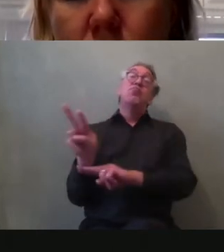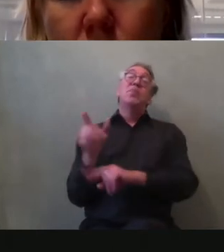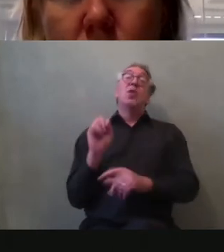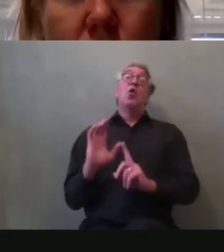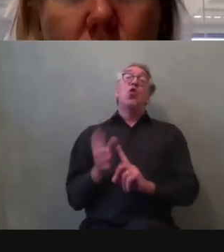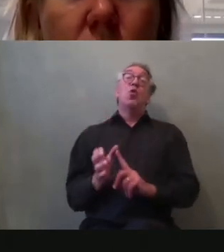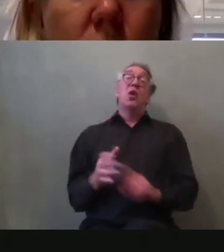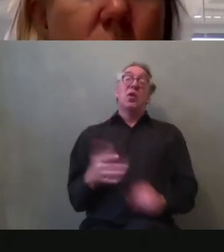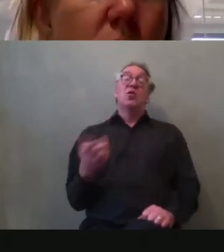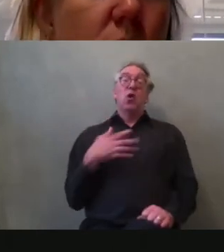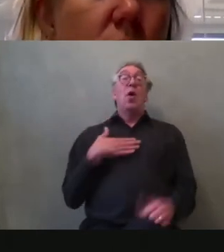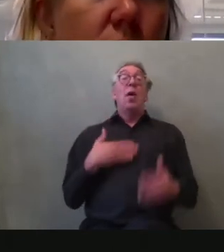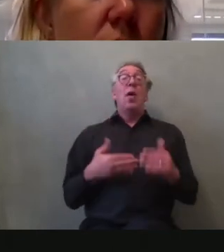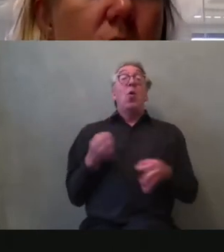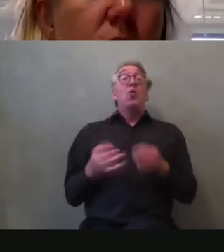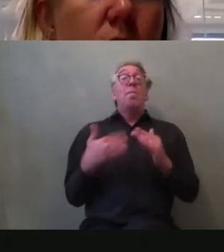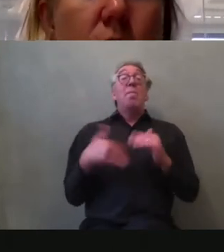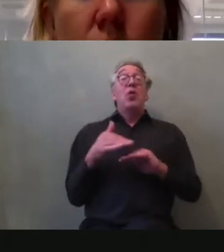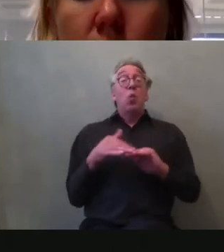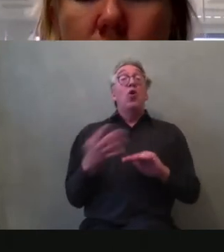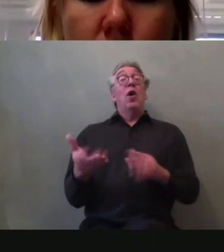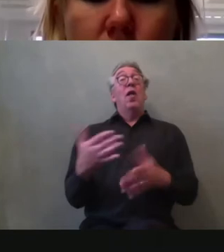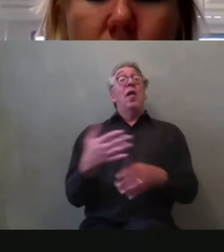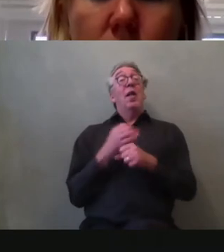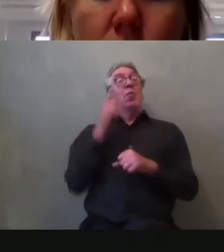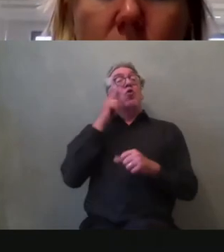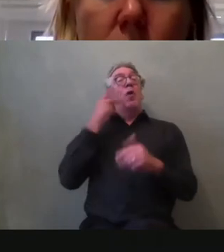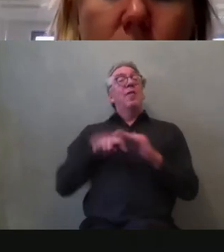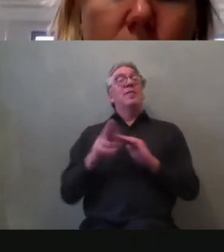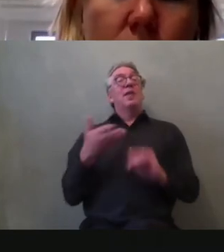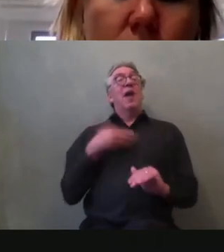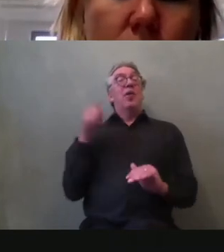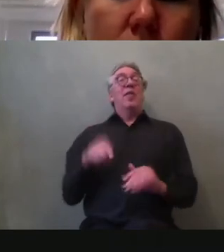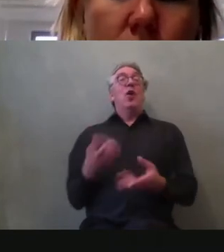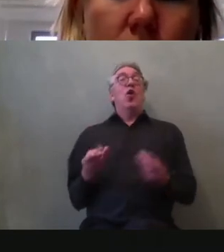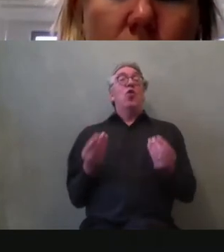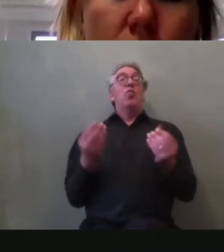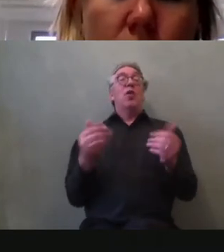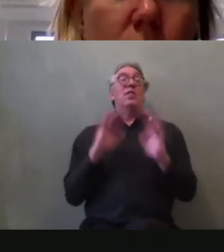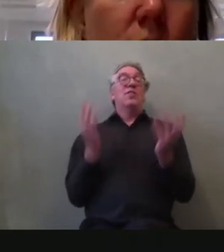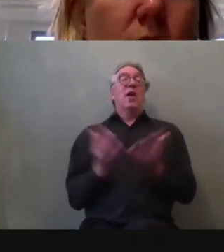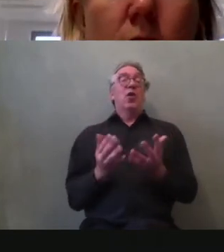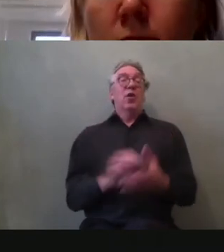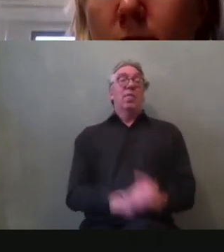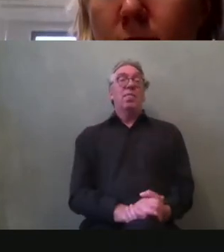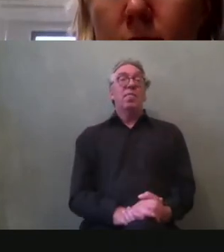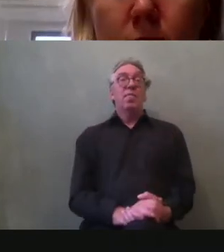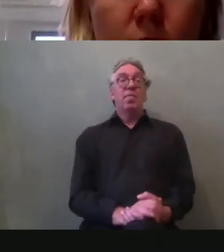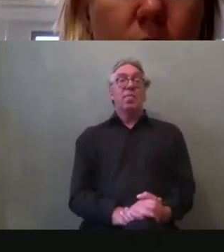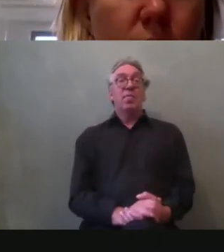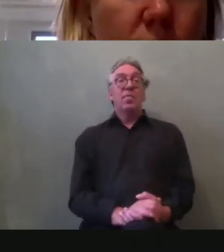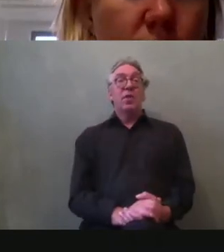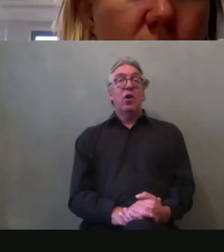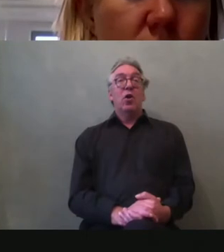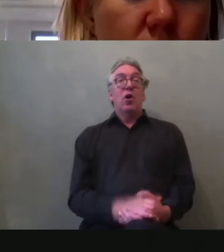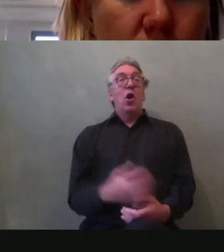eigenlijk inzicht te krijgen in de belevingswereld van die personen. En het mooie van deze methodiek vinden